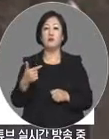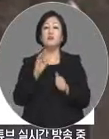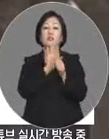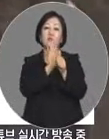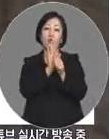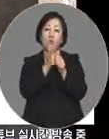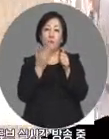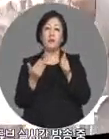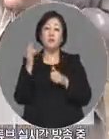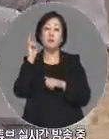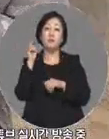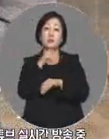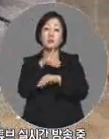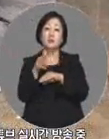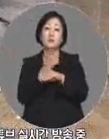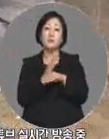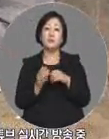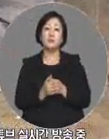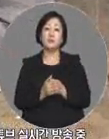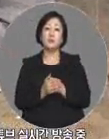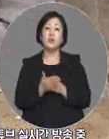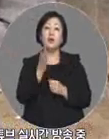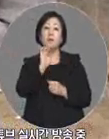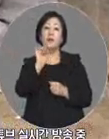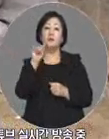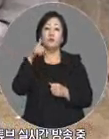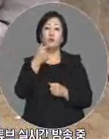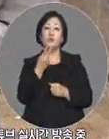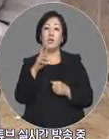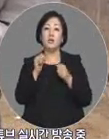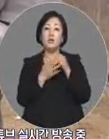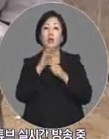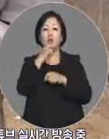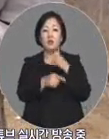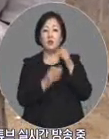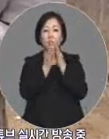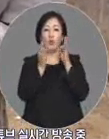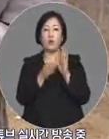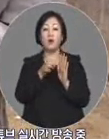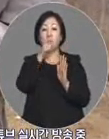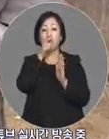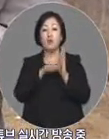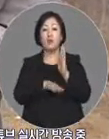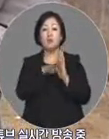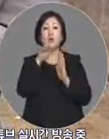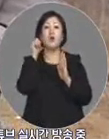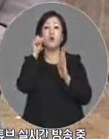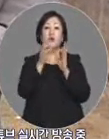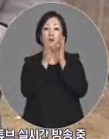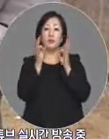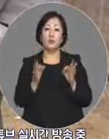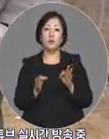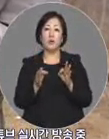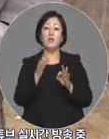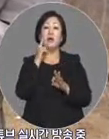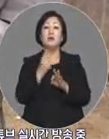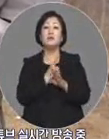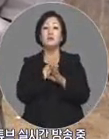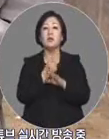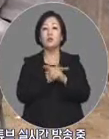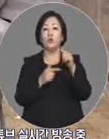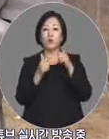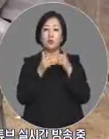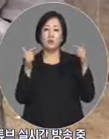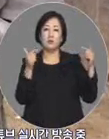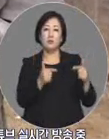칠 것입니다 이름에 반구대 암각화의 연평균 침수 시간은 최대 오 개월에서 1시간 때까지 똑 떨어졌습니다